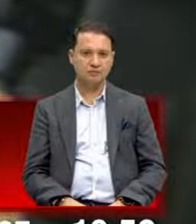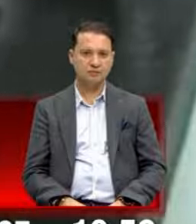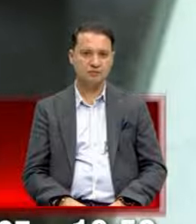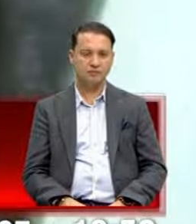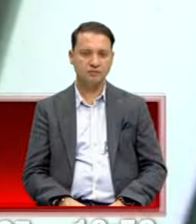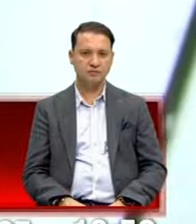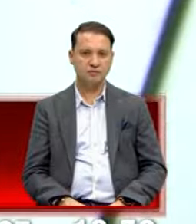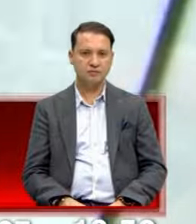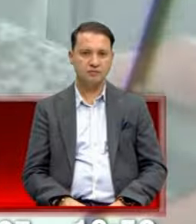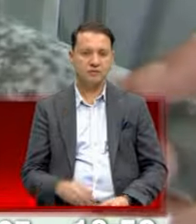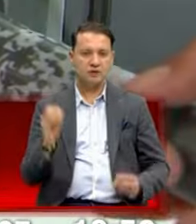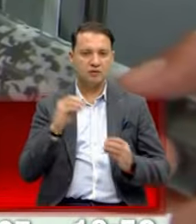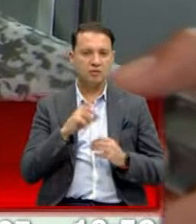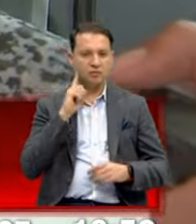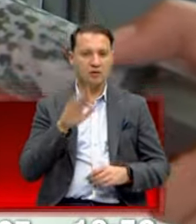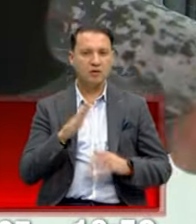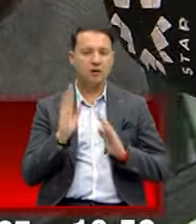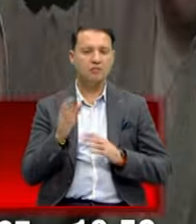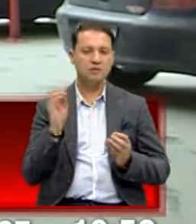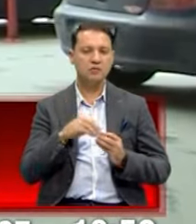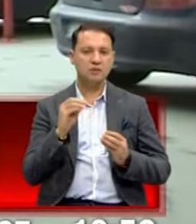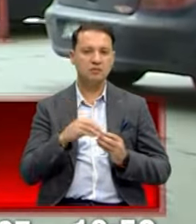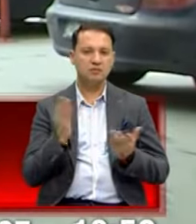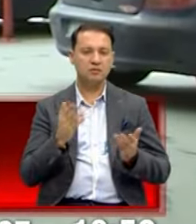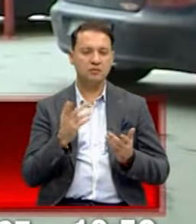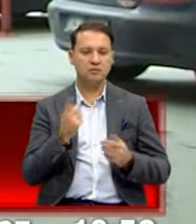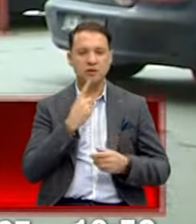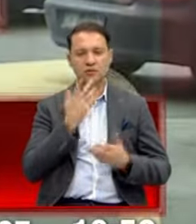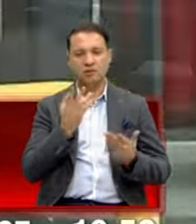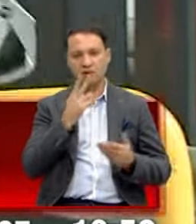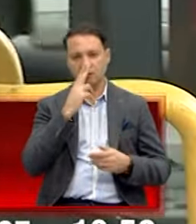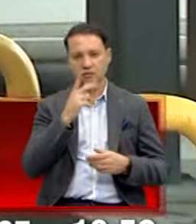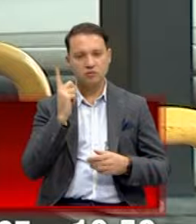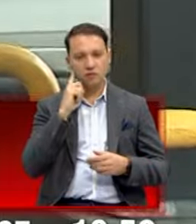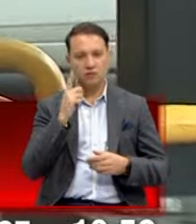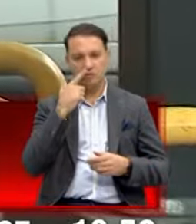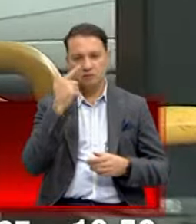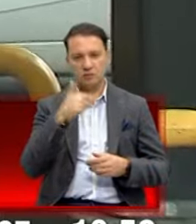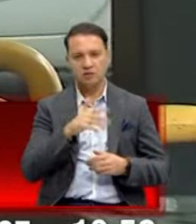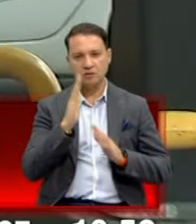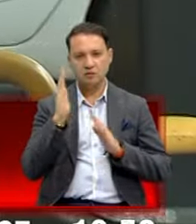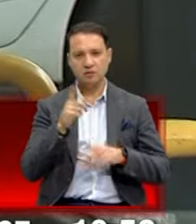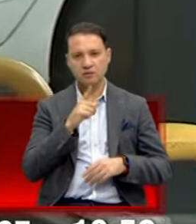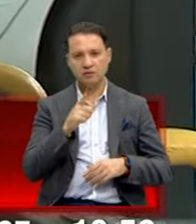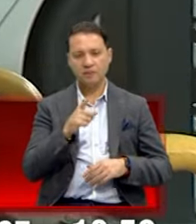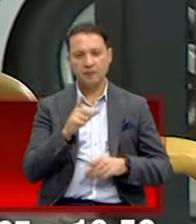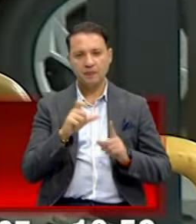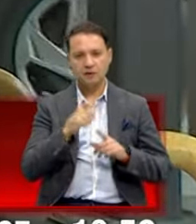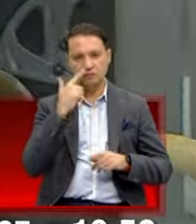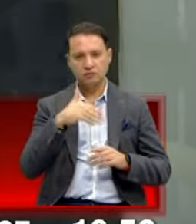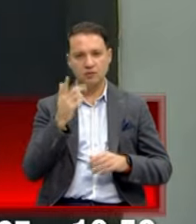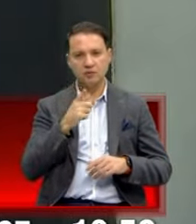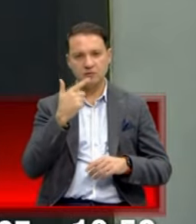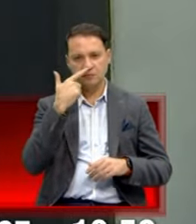Evet abi, zamlardan haberimiz var. Sürekli zaten bir zam geliyor. Herhangi bir şey diyemiyorum, alıştık artık. Duyan akaryakıt istasyonuna koştu. Motorinden